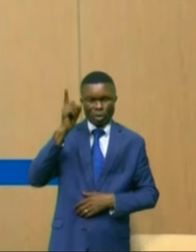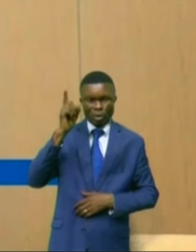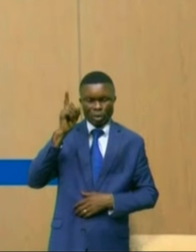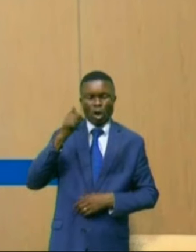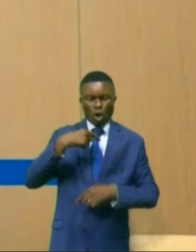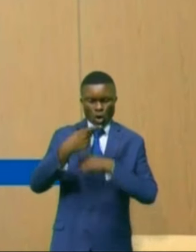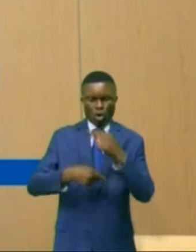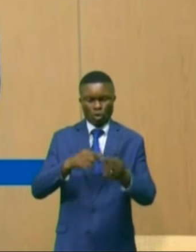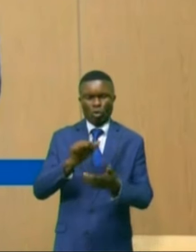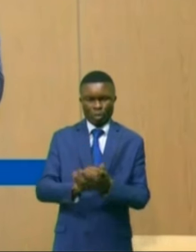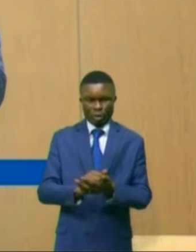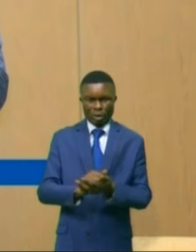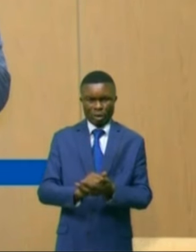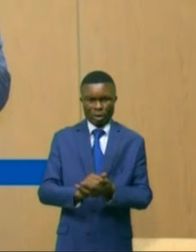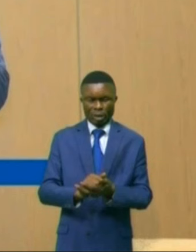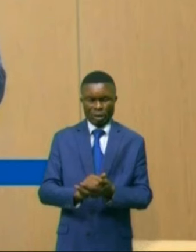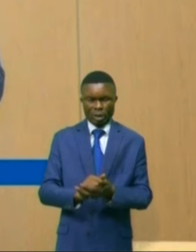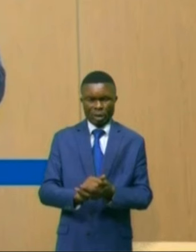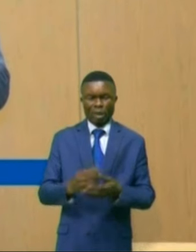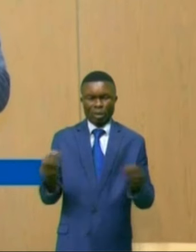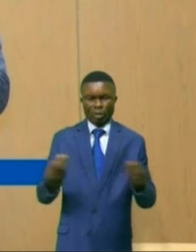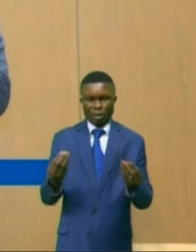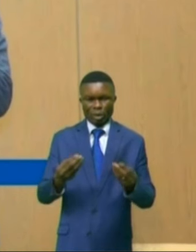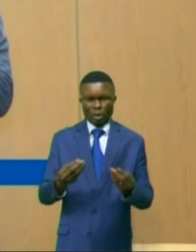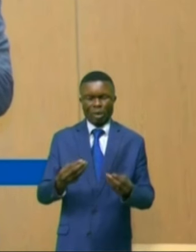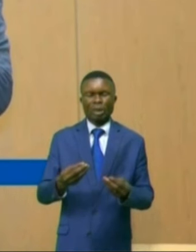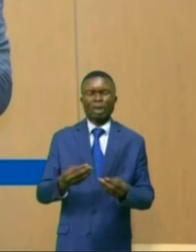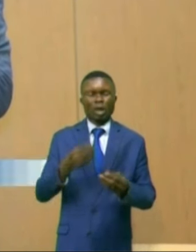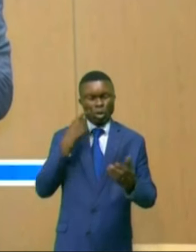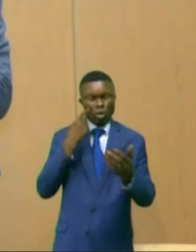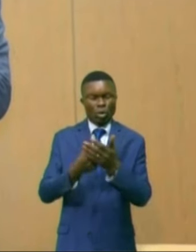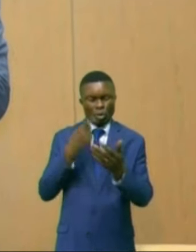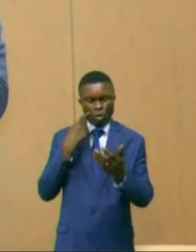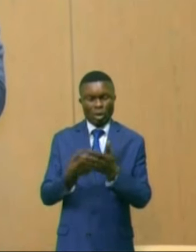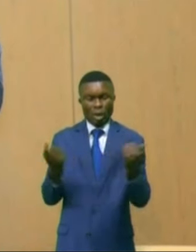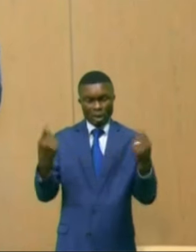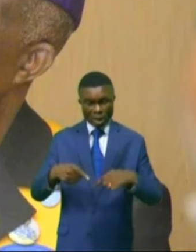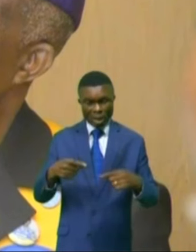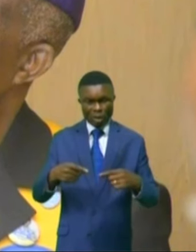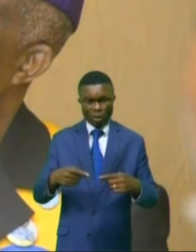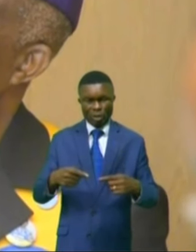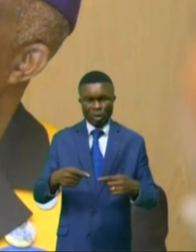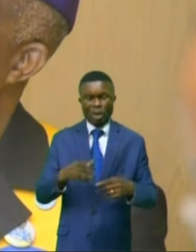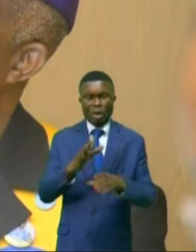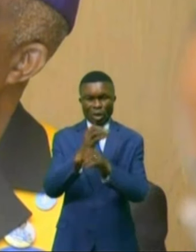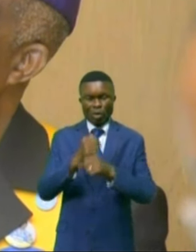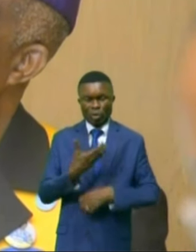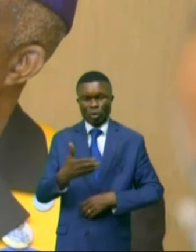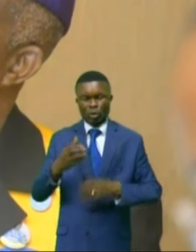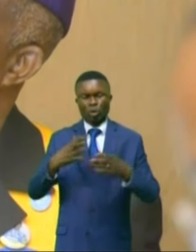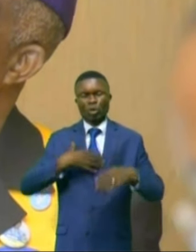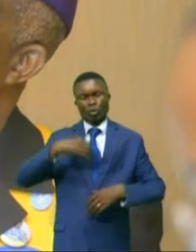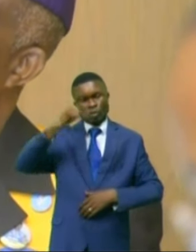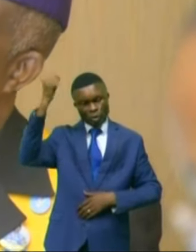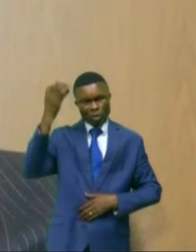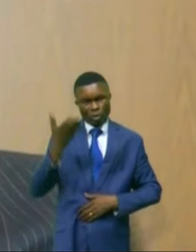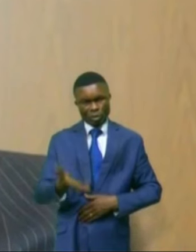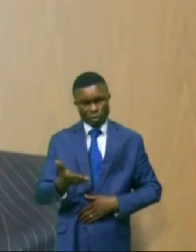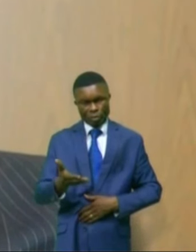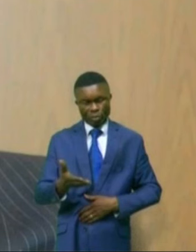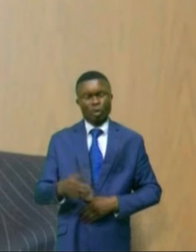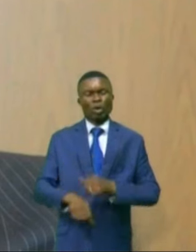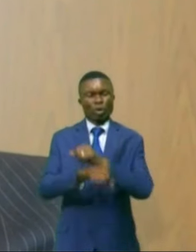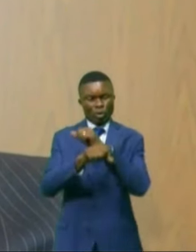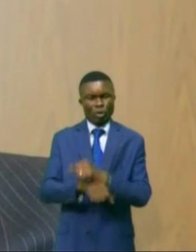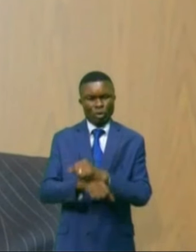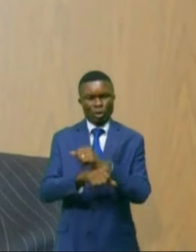moyens parce que vous ne pouvez servir que lorsque vous avez quelque chose à donner. Et souvent,